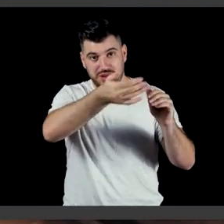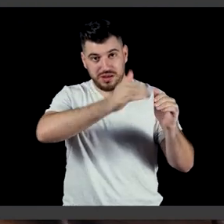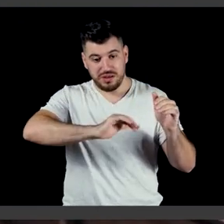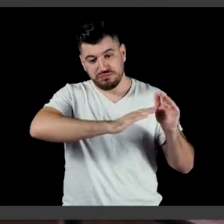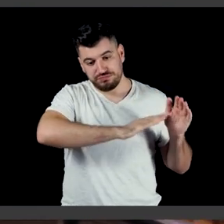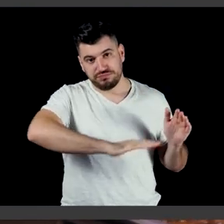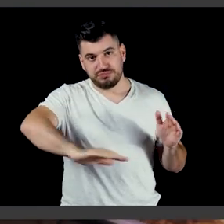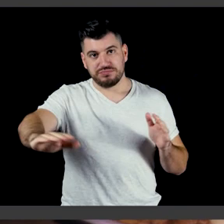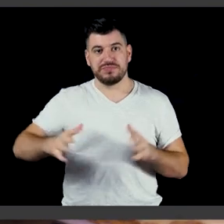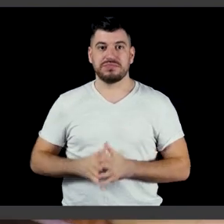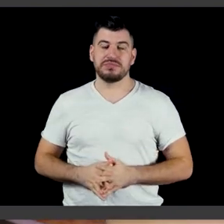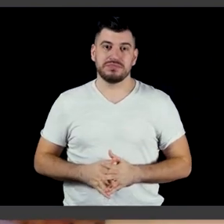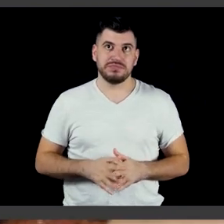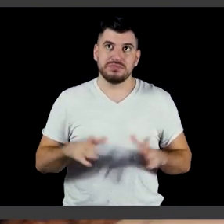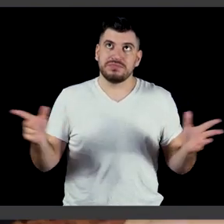από πάνω.